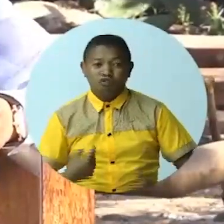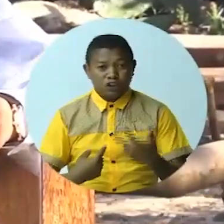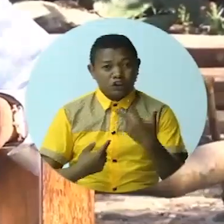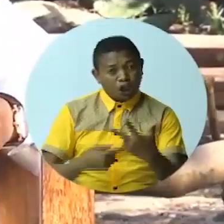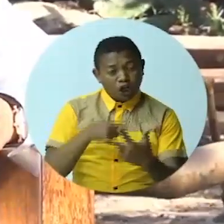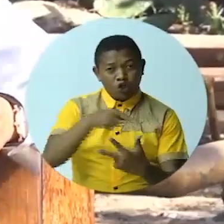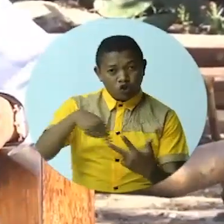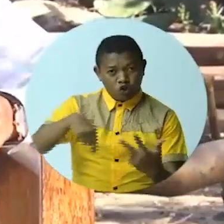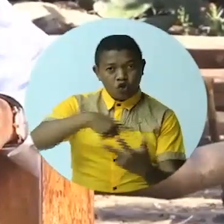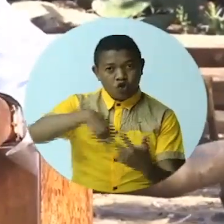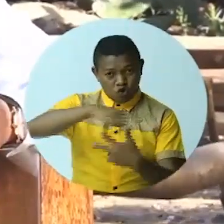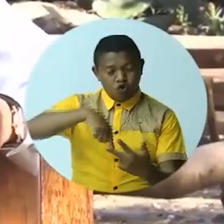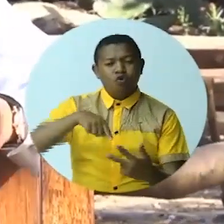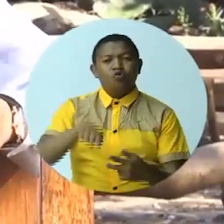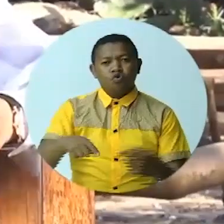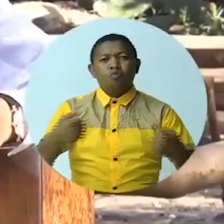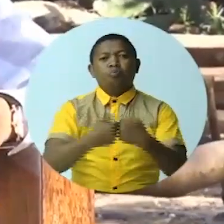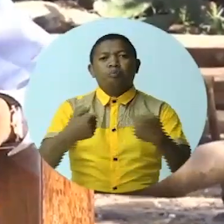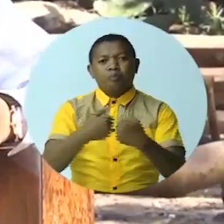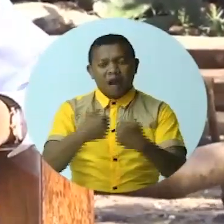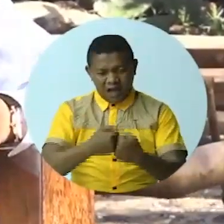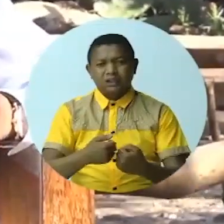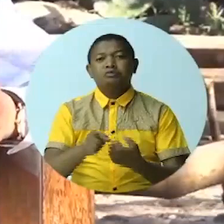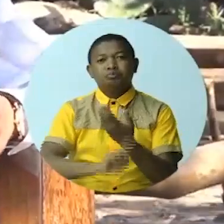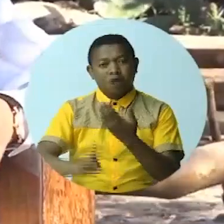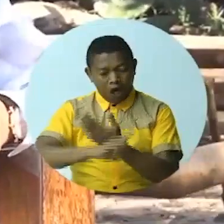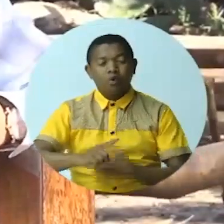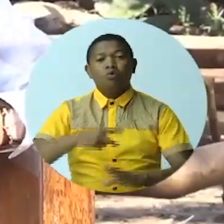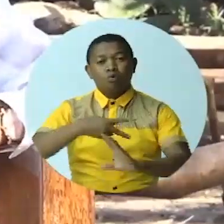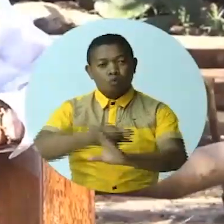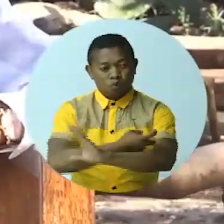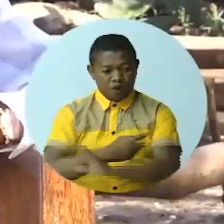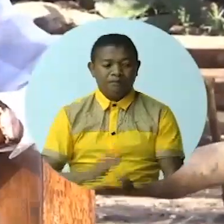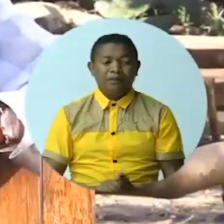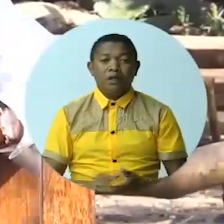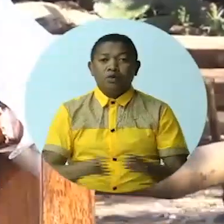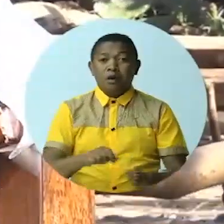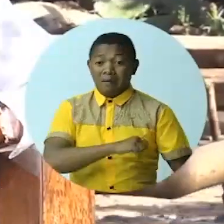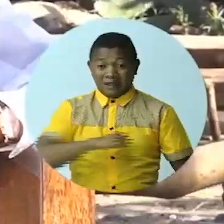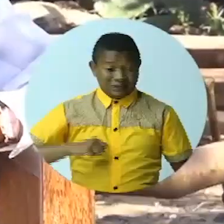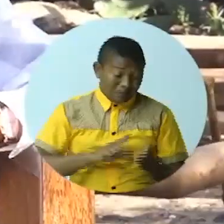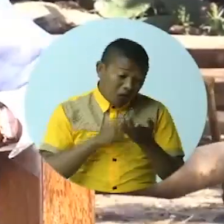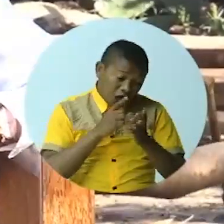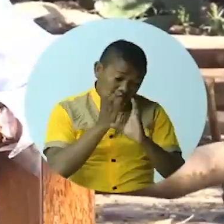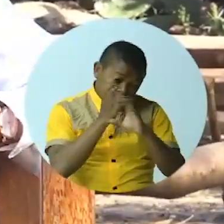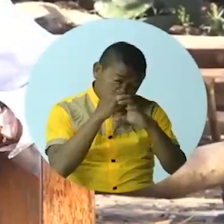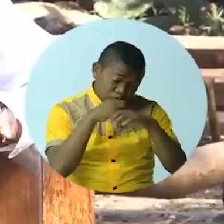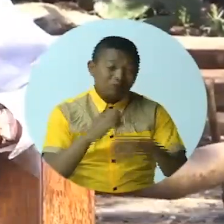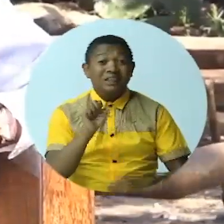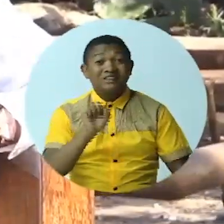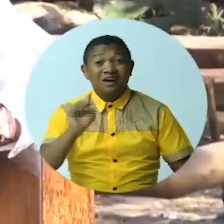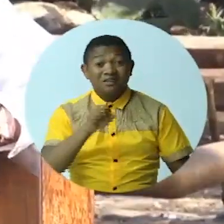hoentina hidivana amin'ny coronavirus. Tao anatin'izany andrana ara-siantifika zany